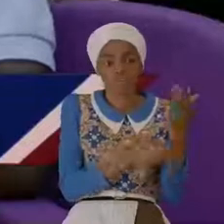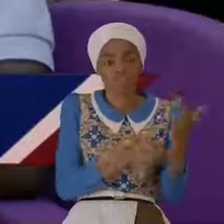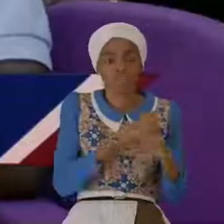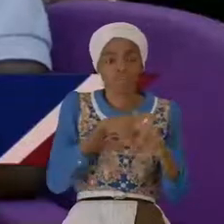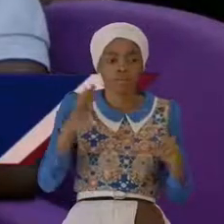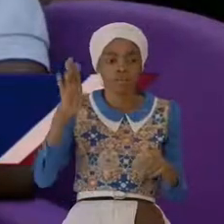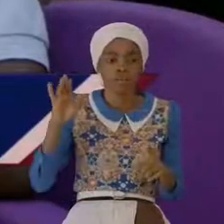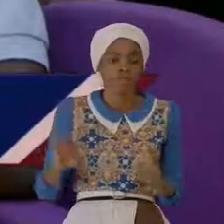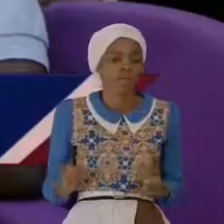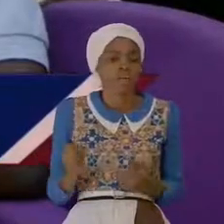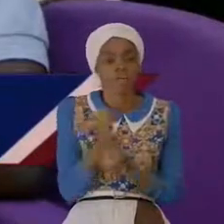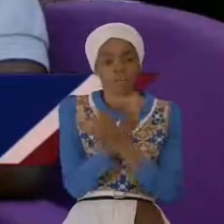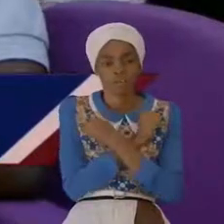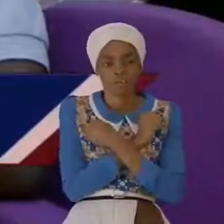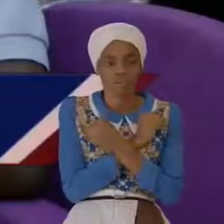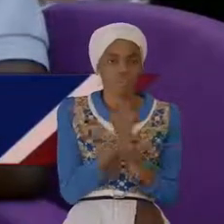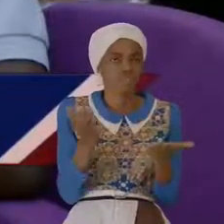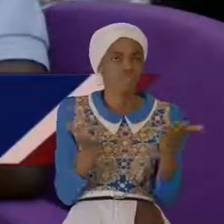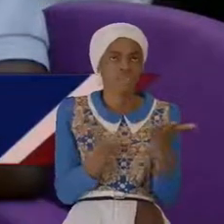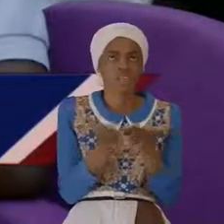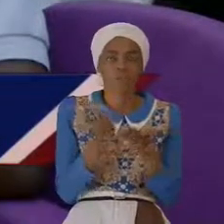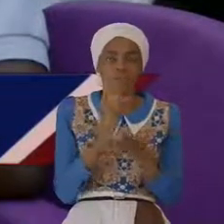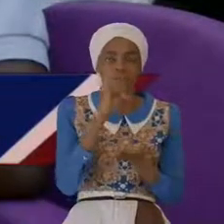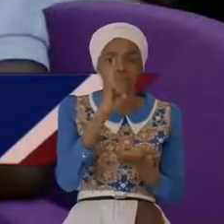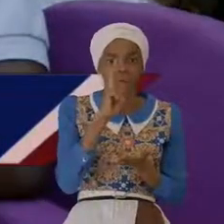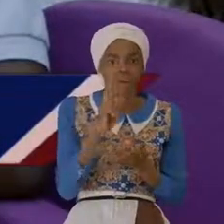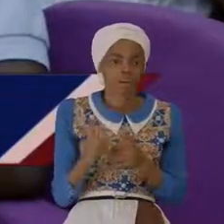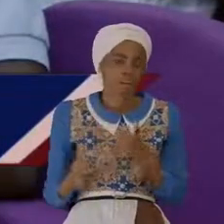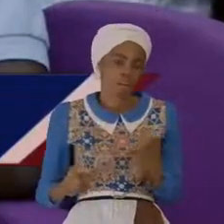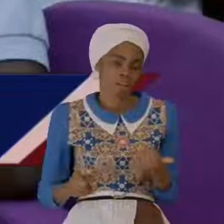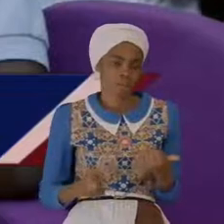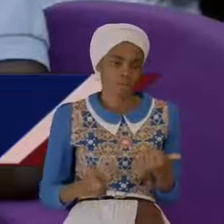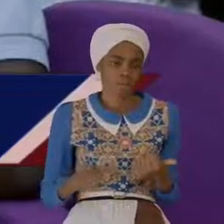rendez-vous par la charité serviteurs les uns des autres.